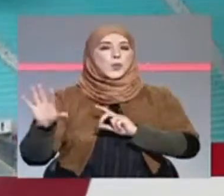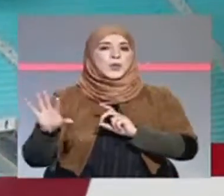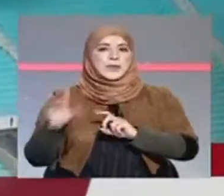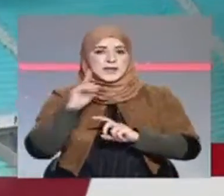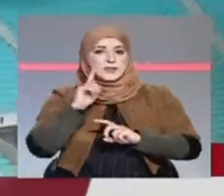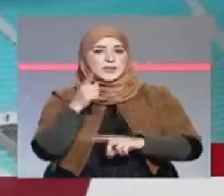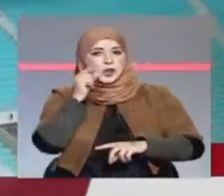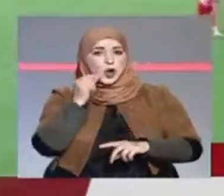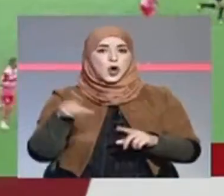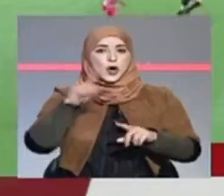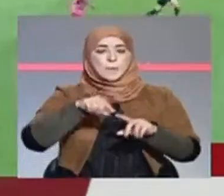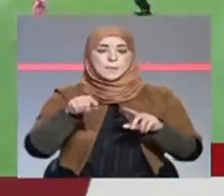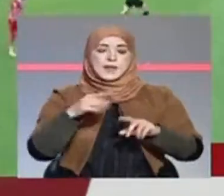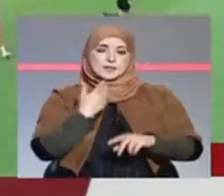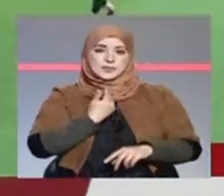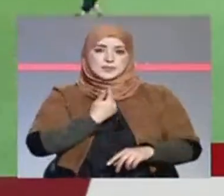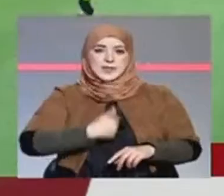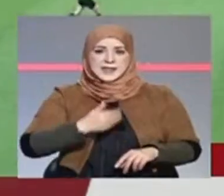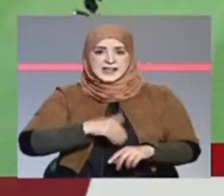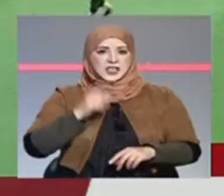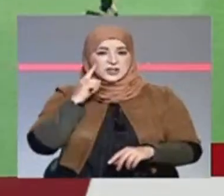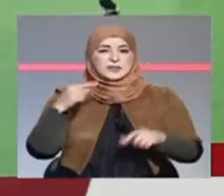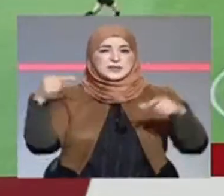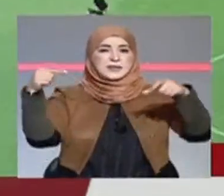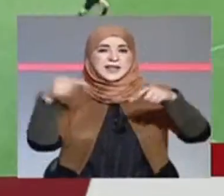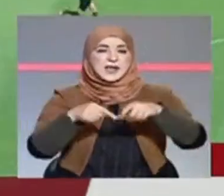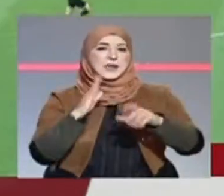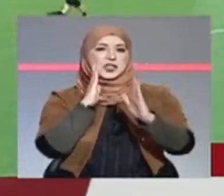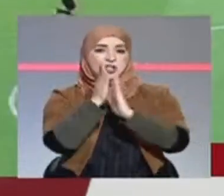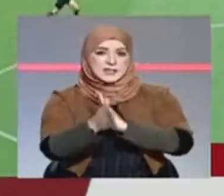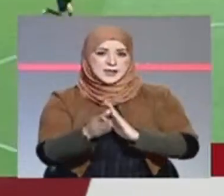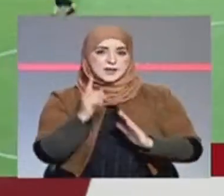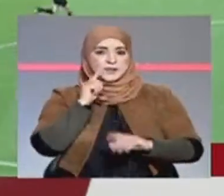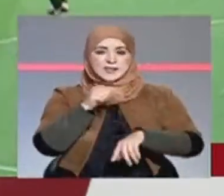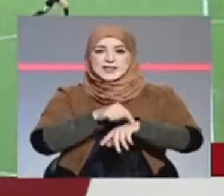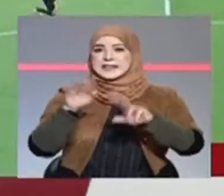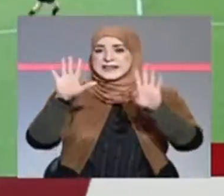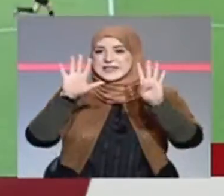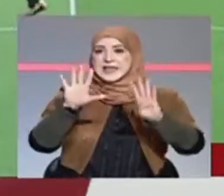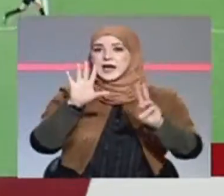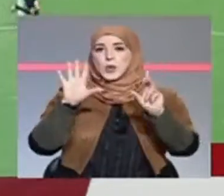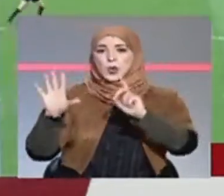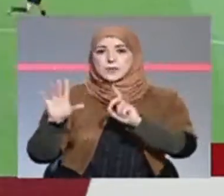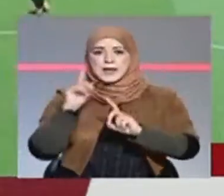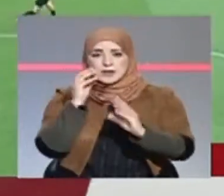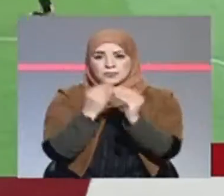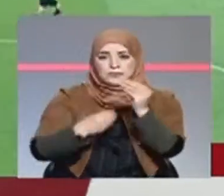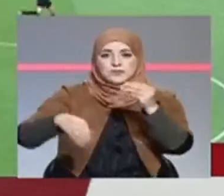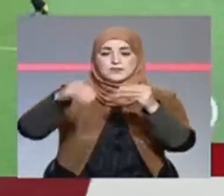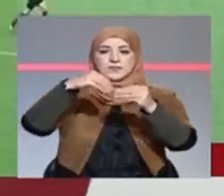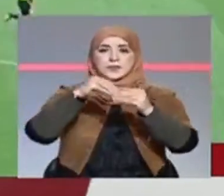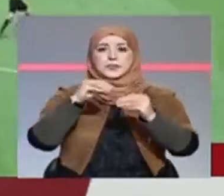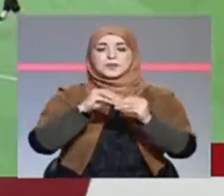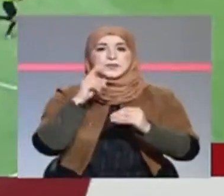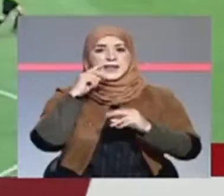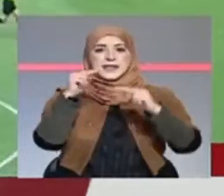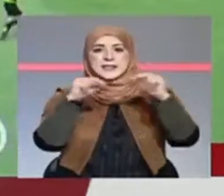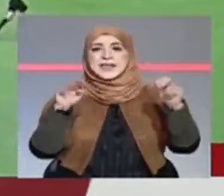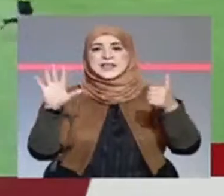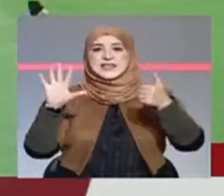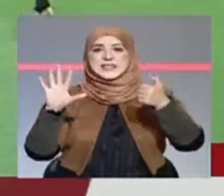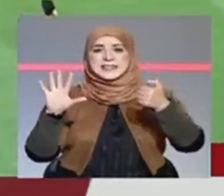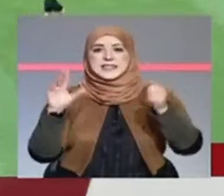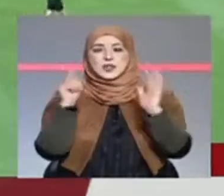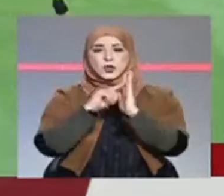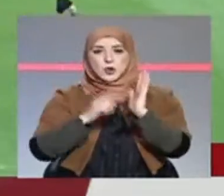رمضان التعادل الترجي من ركله جزاء في الدقيقه التاسعه والثمانين رافعا رصيد فريقه في صداره الى ستين نقطه